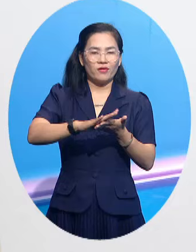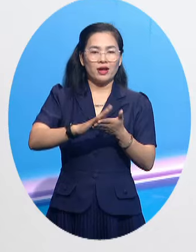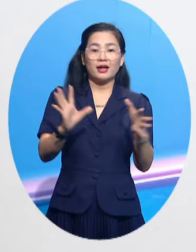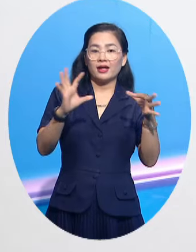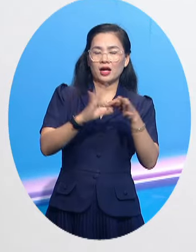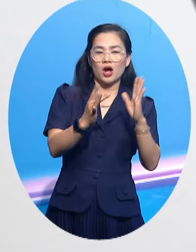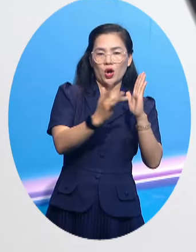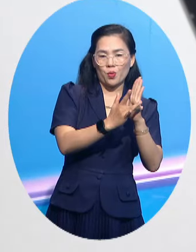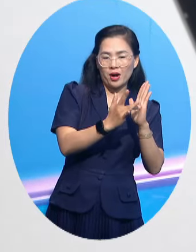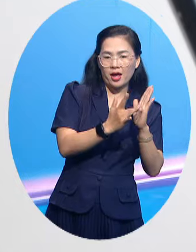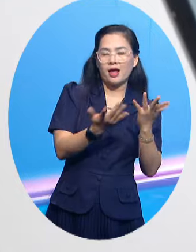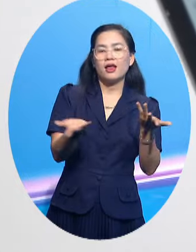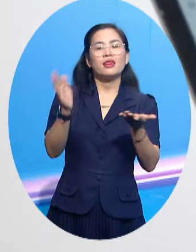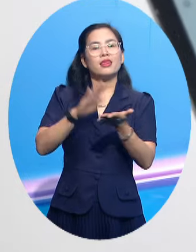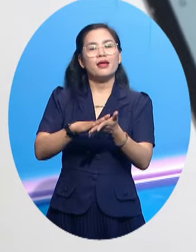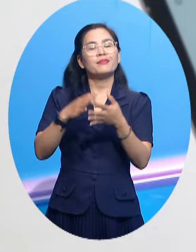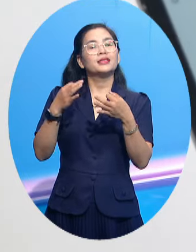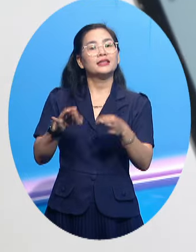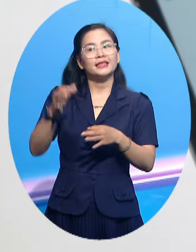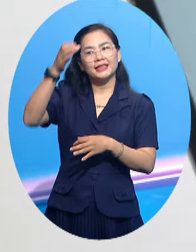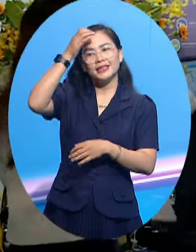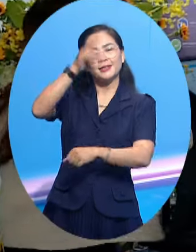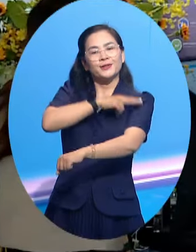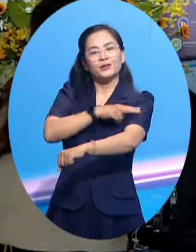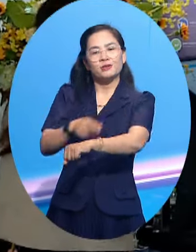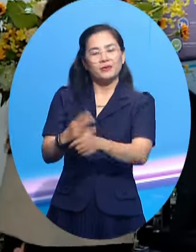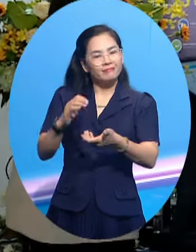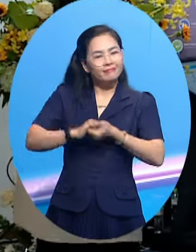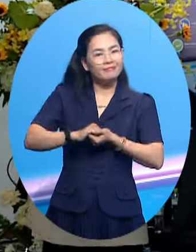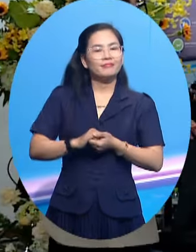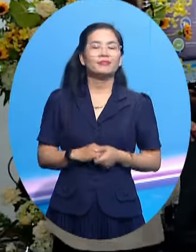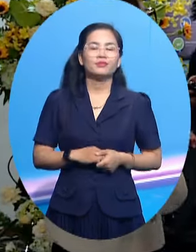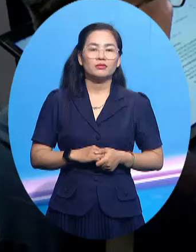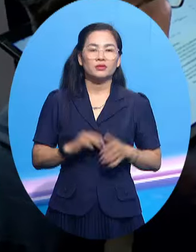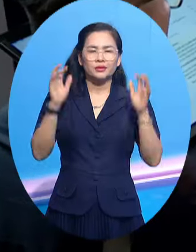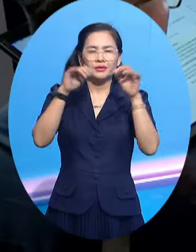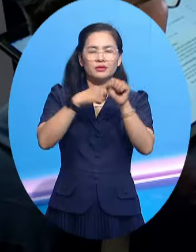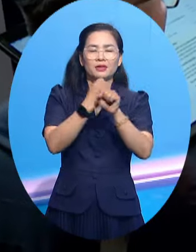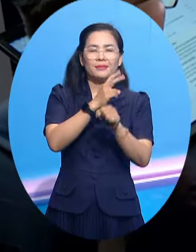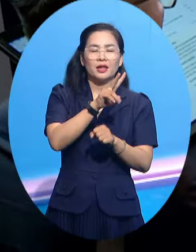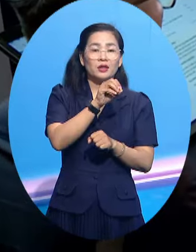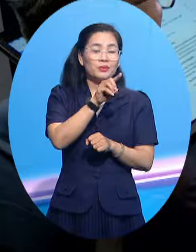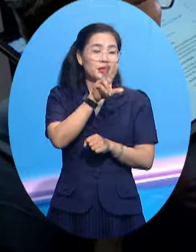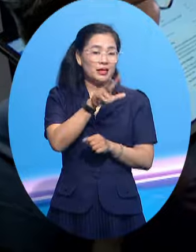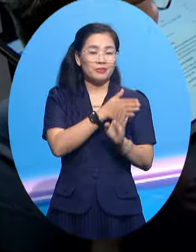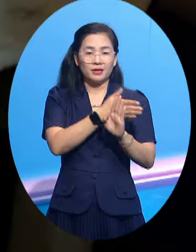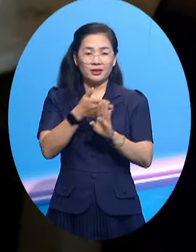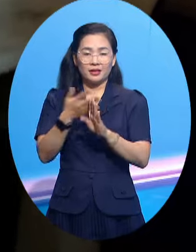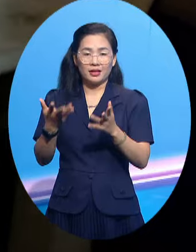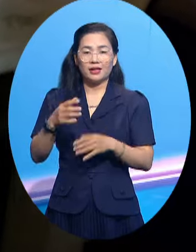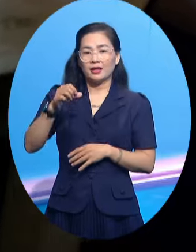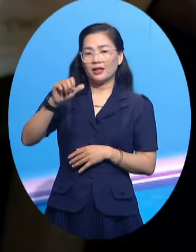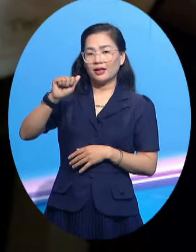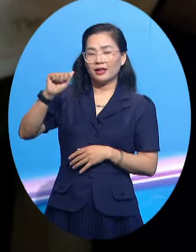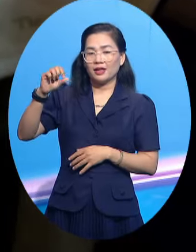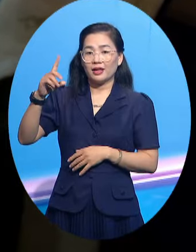hợp cả công nghệ lẫn cả những kiến thức chuyên môn. Được tổ chức từ năm 2018 tới nay, SaaS